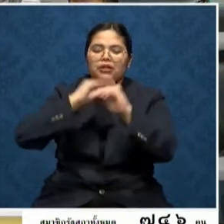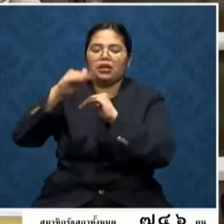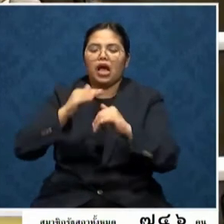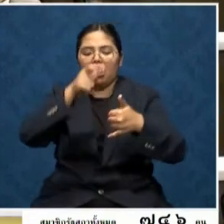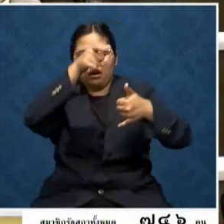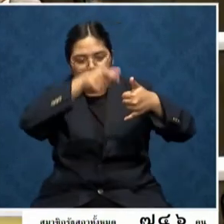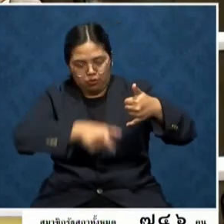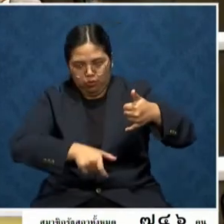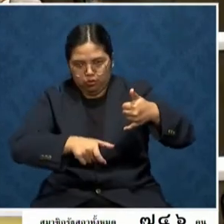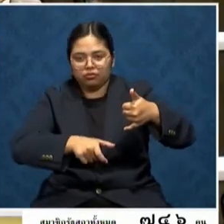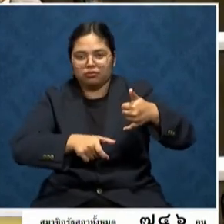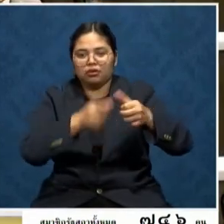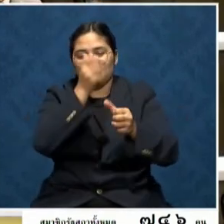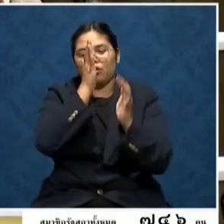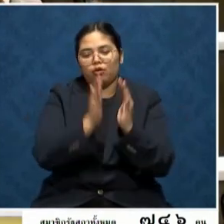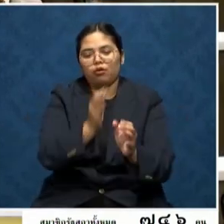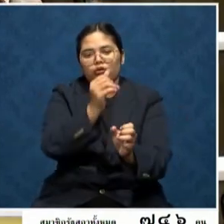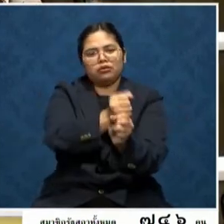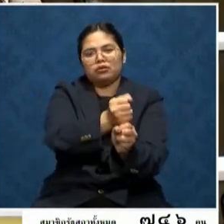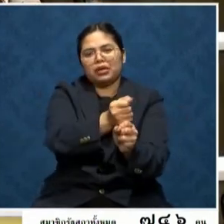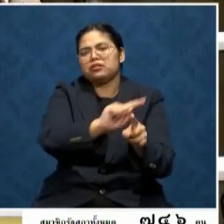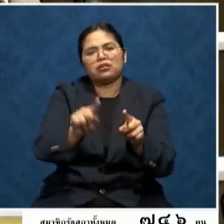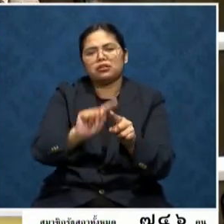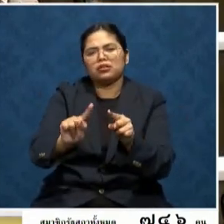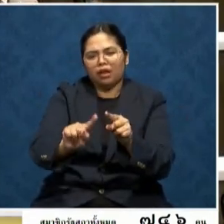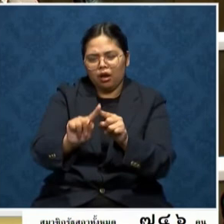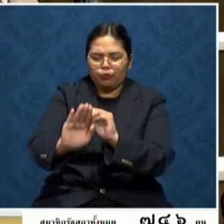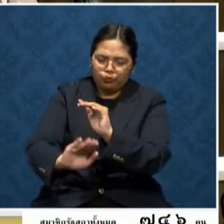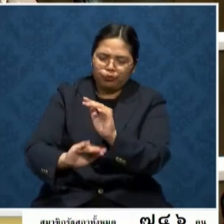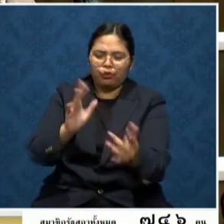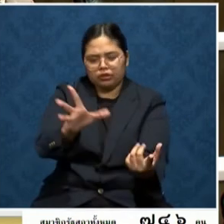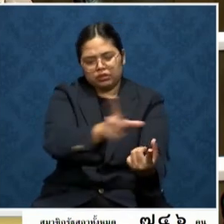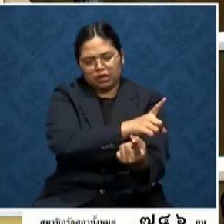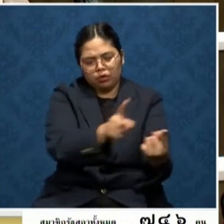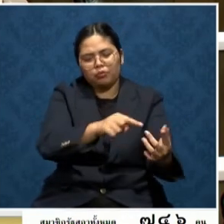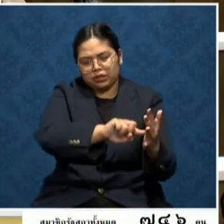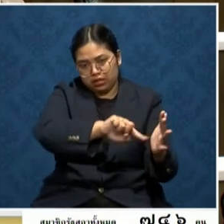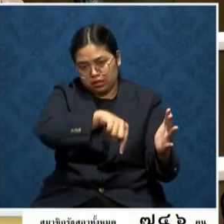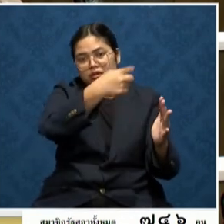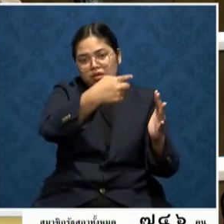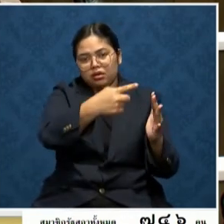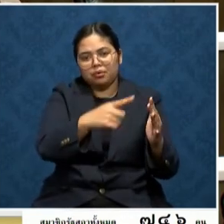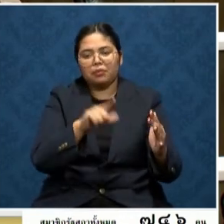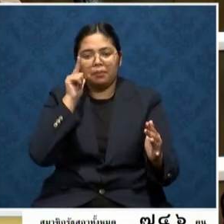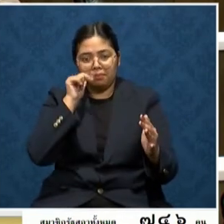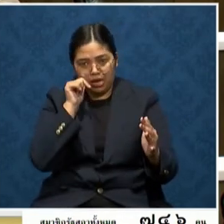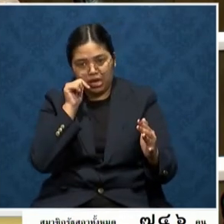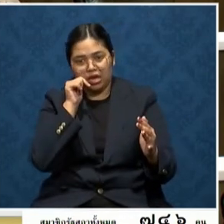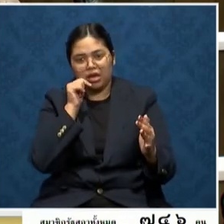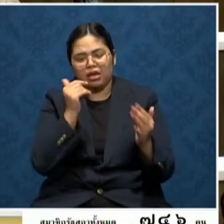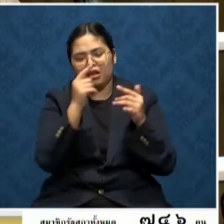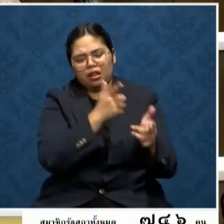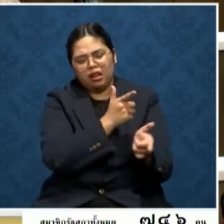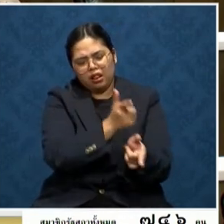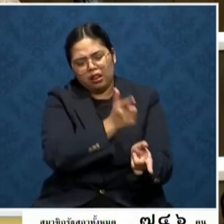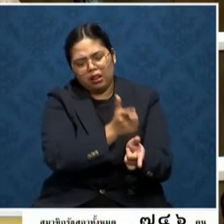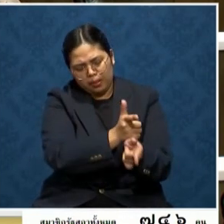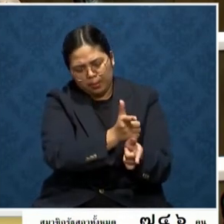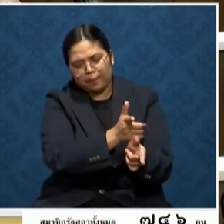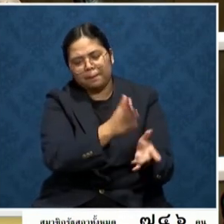างค่ะแก้ไขปัญหาสังคมตั้งแต่ต้นทางด้วยการลงทุนกับแม่และเด็กลงทุนกับเด็กเล็กนี่แหละ